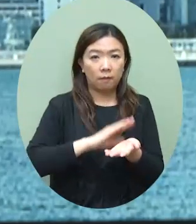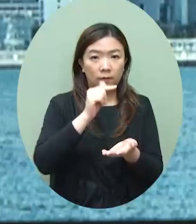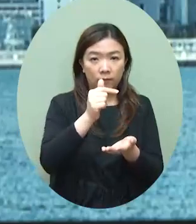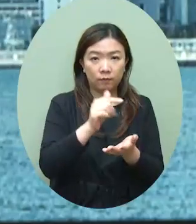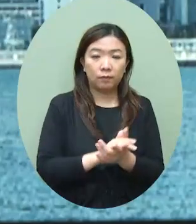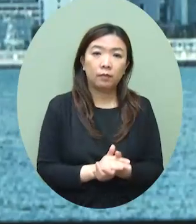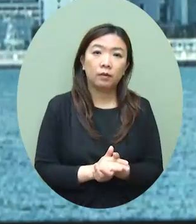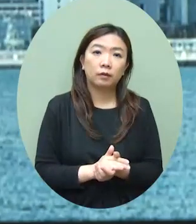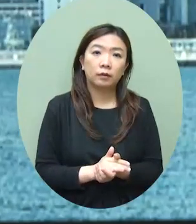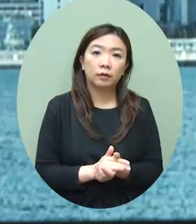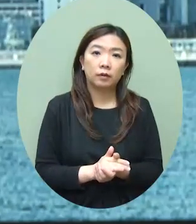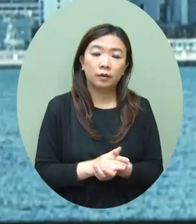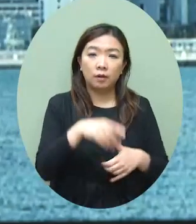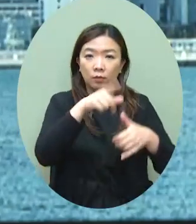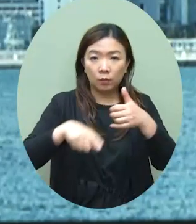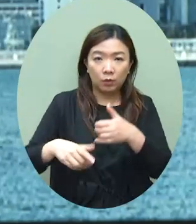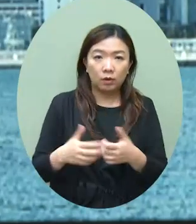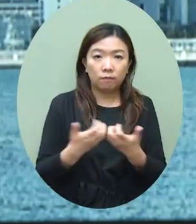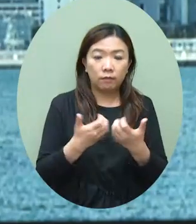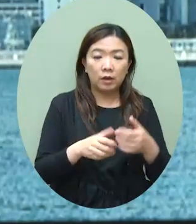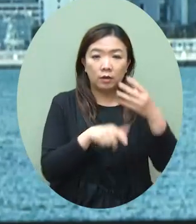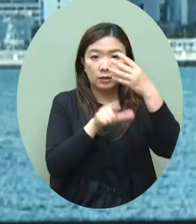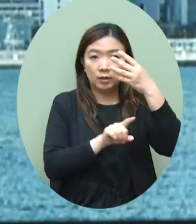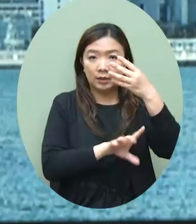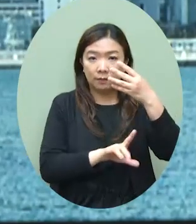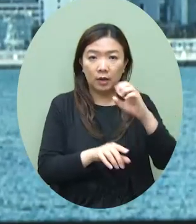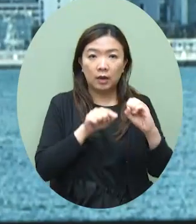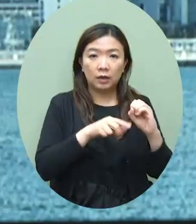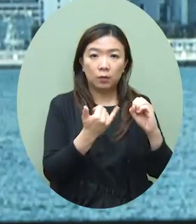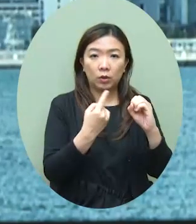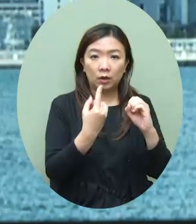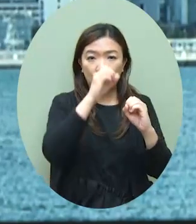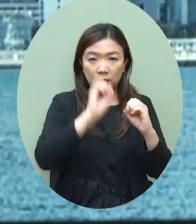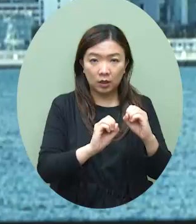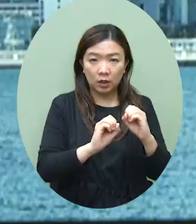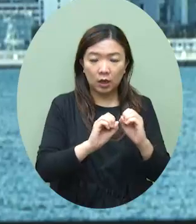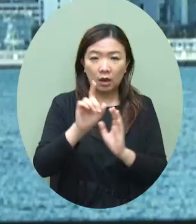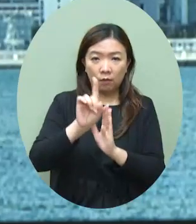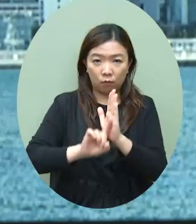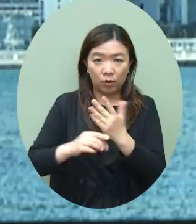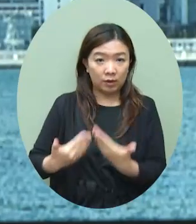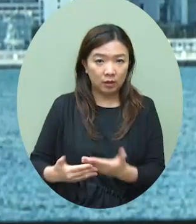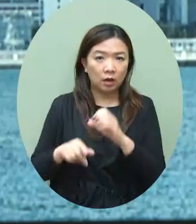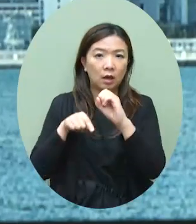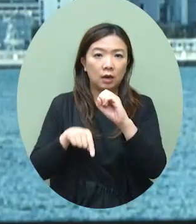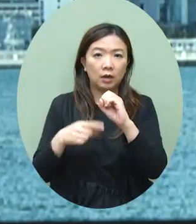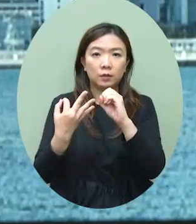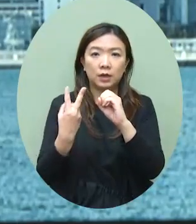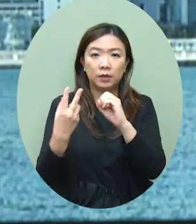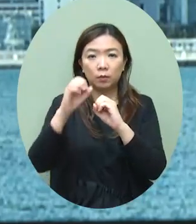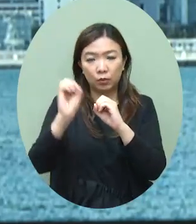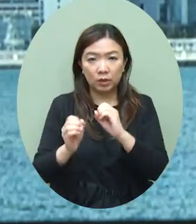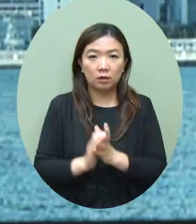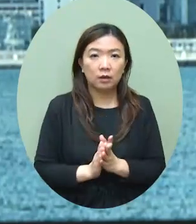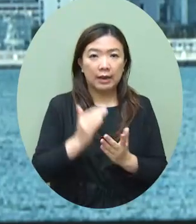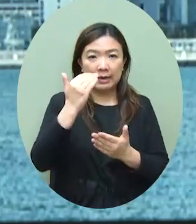比率亦都係由4月15日嘅0.61% 就下降到0.32%，